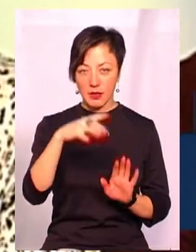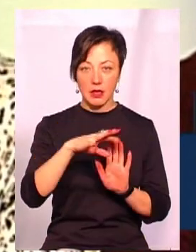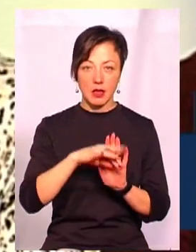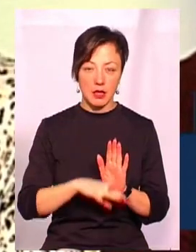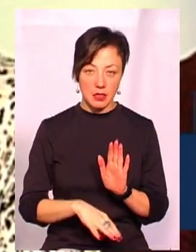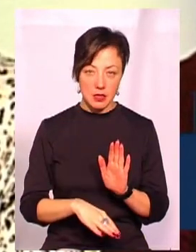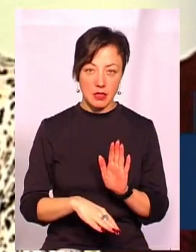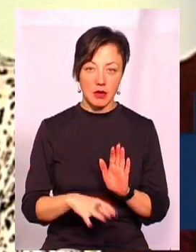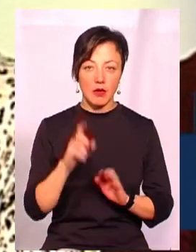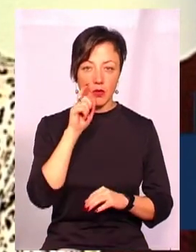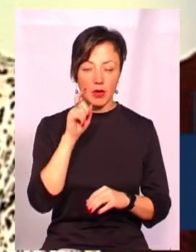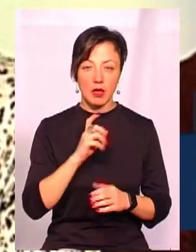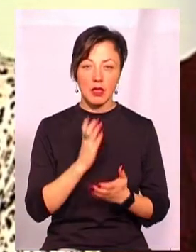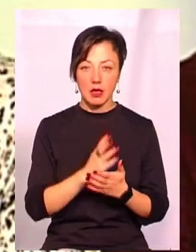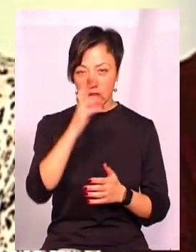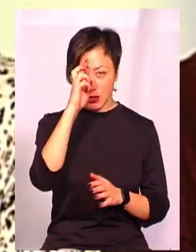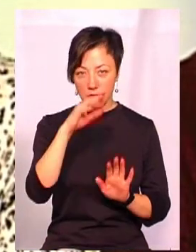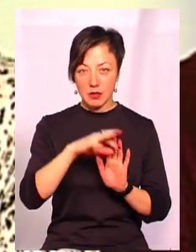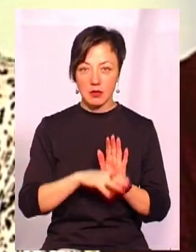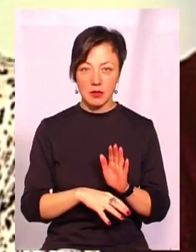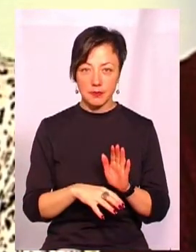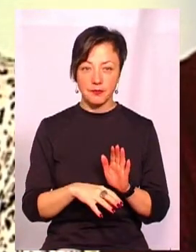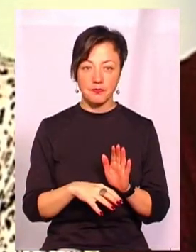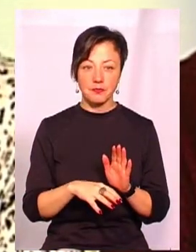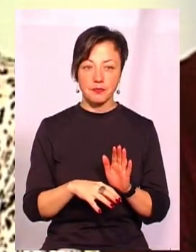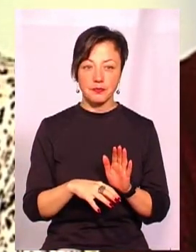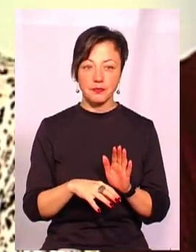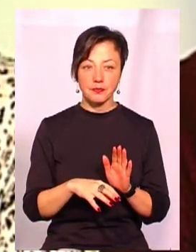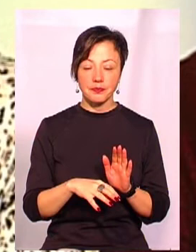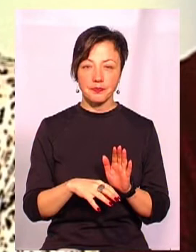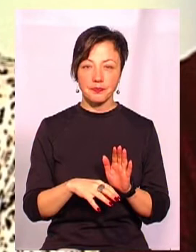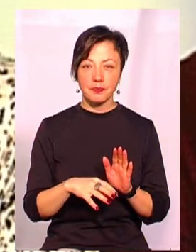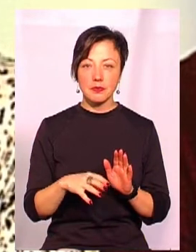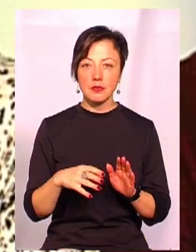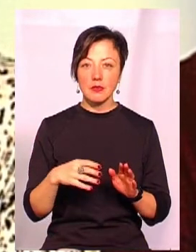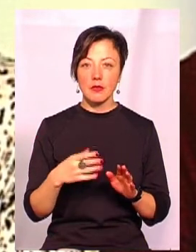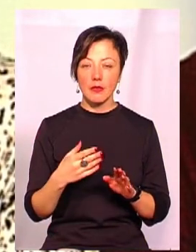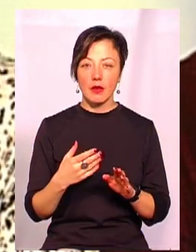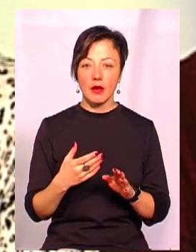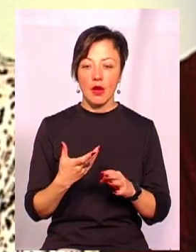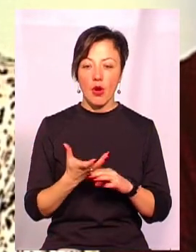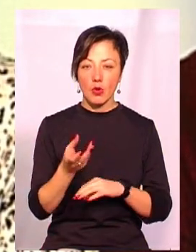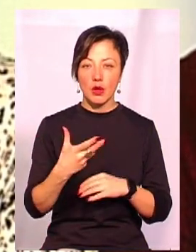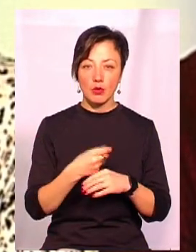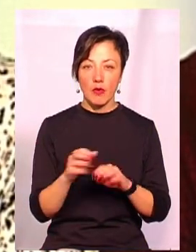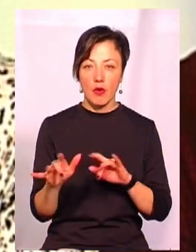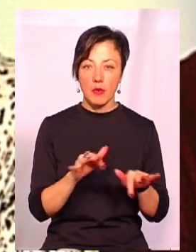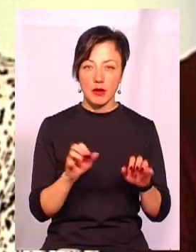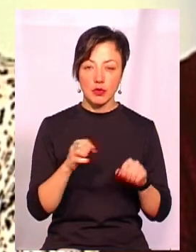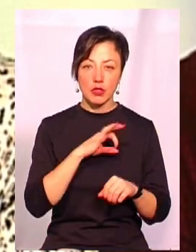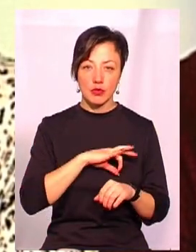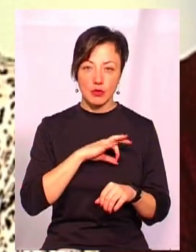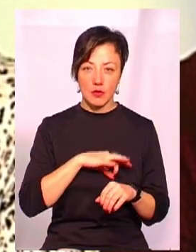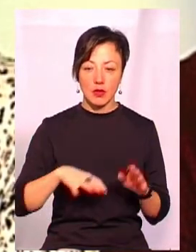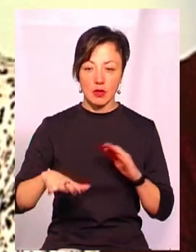реєстр, у нас в Україні є державний реєстр розрахункових операцій, який можна застосовувати на території України, нашої держави.